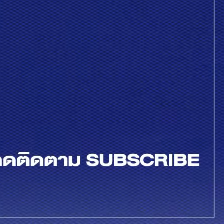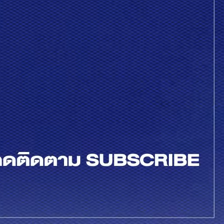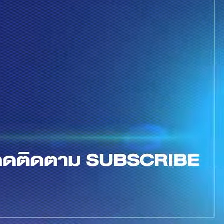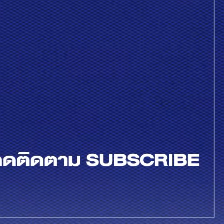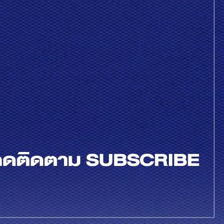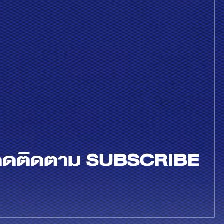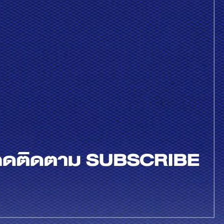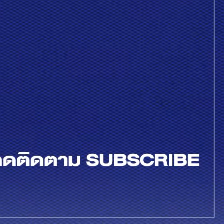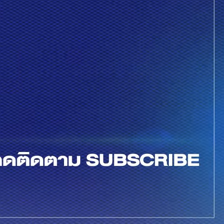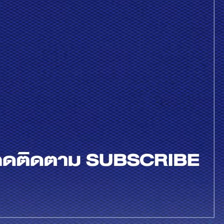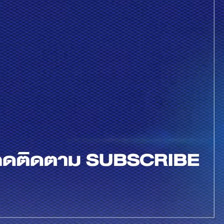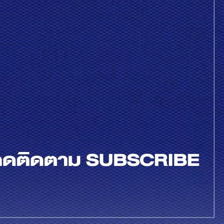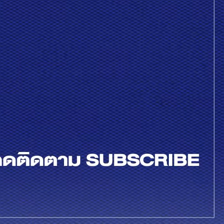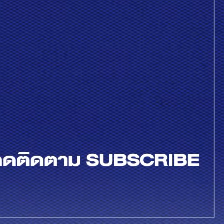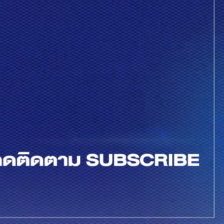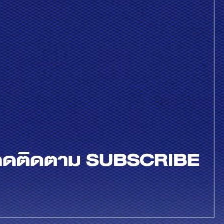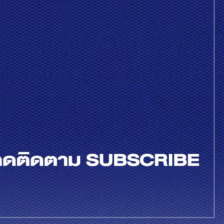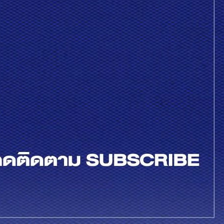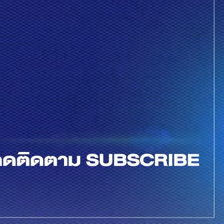ครับ Oh